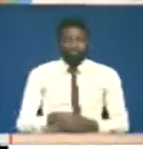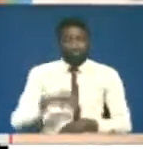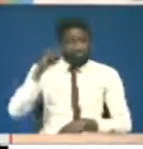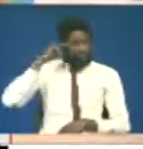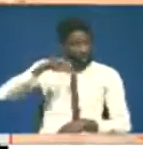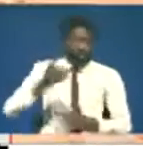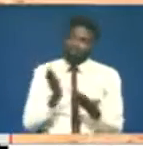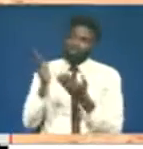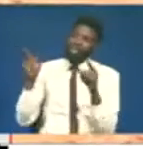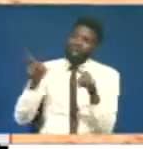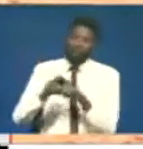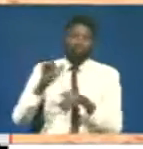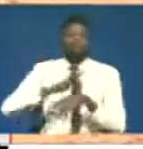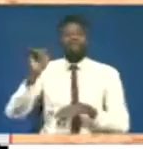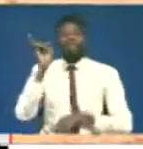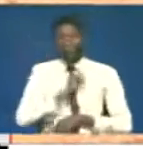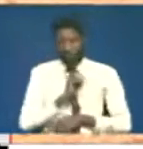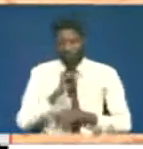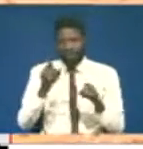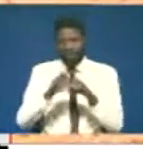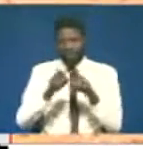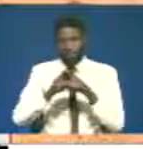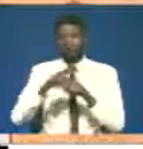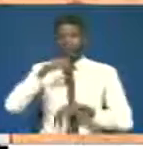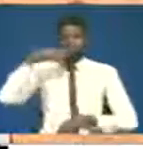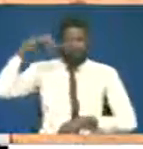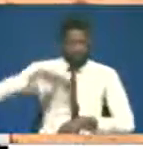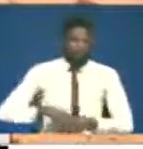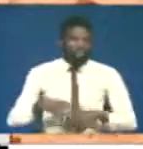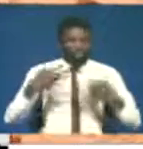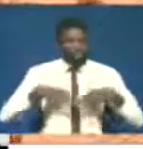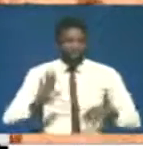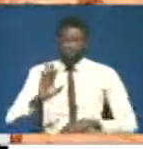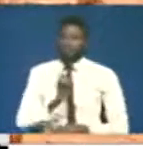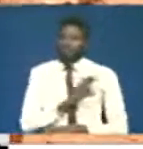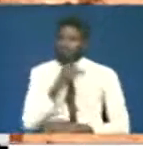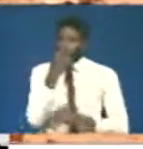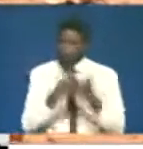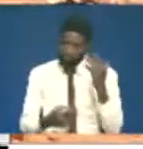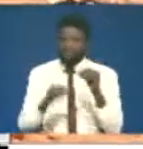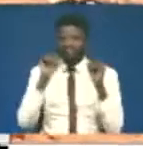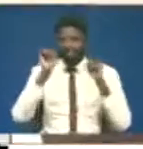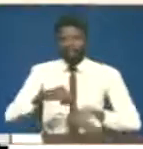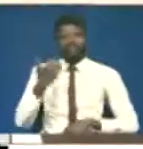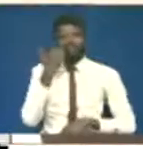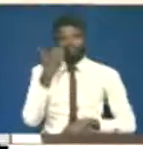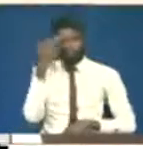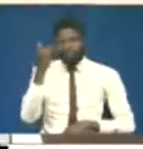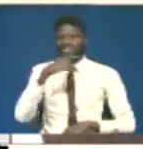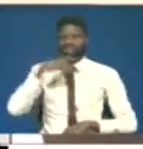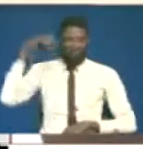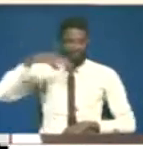ambao pia imeathiriwa na hali ya ukame, wakazi wanahofia kuambukizwa kwa maradhi kutokana na ukame uliokithiri.